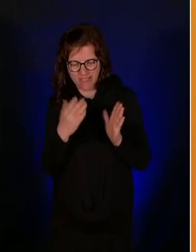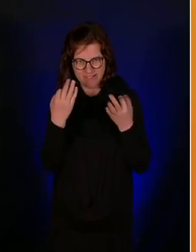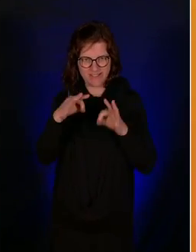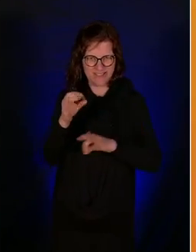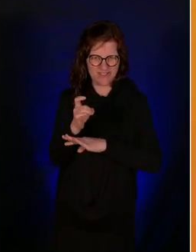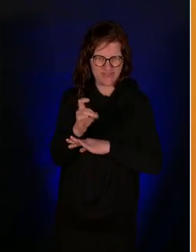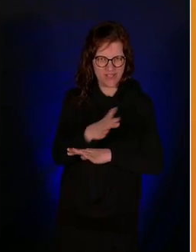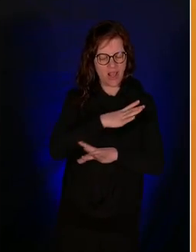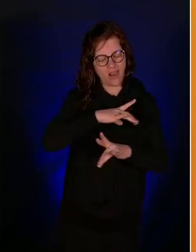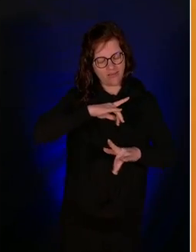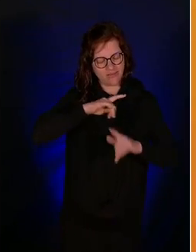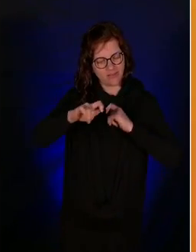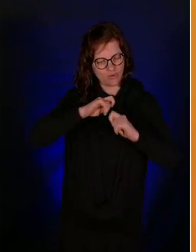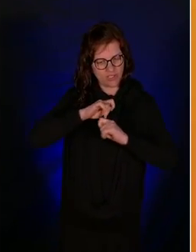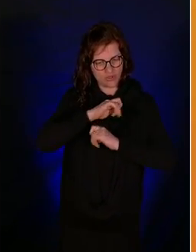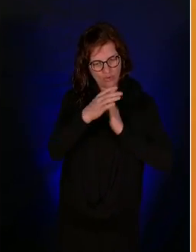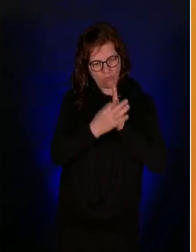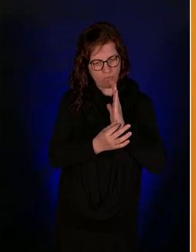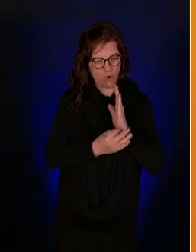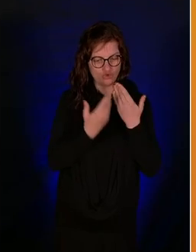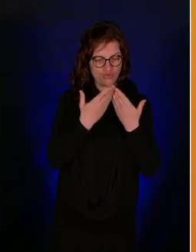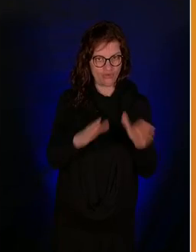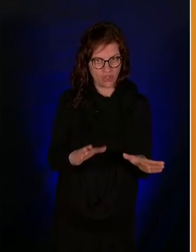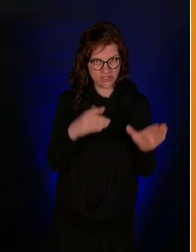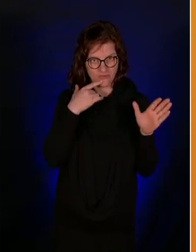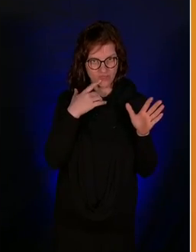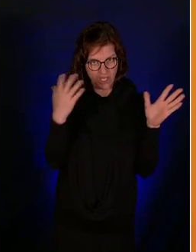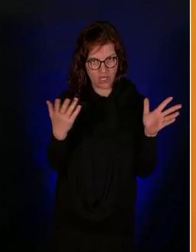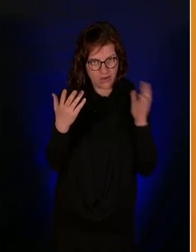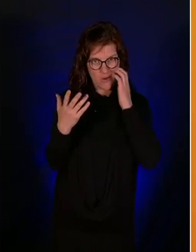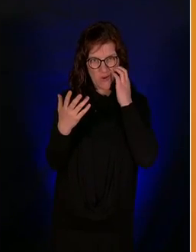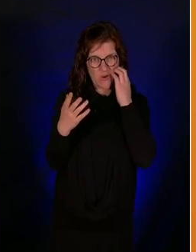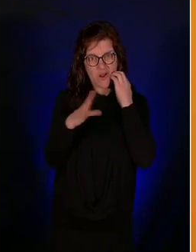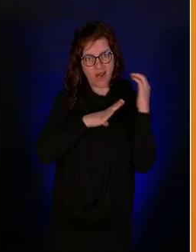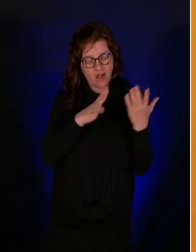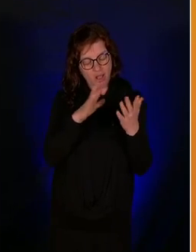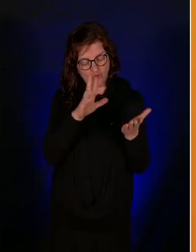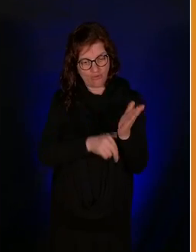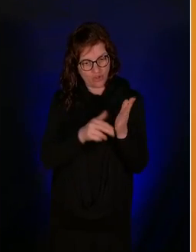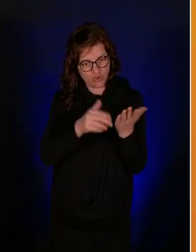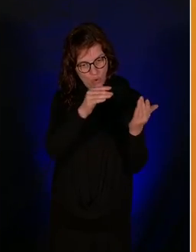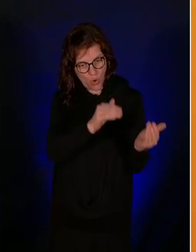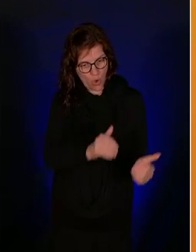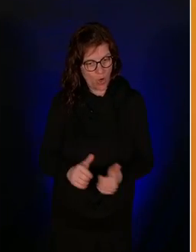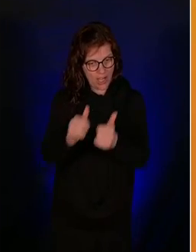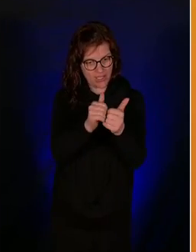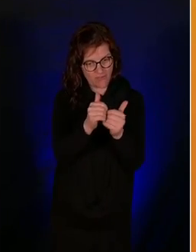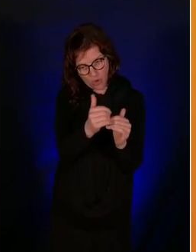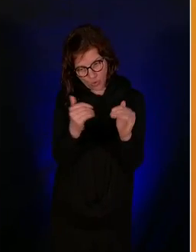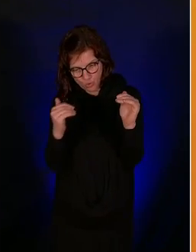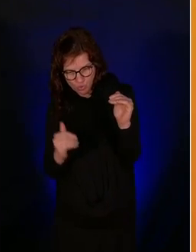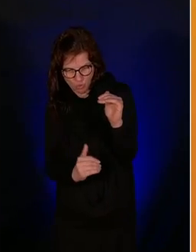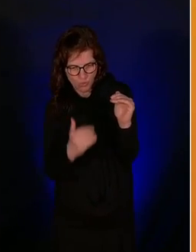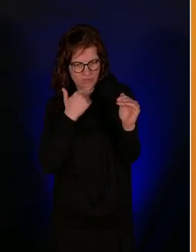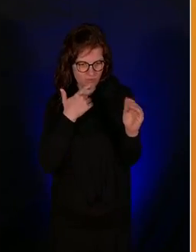on a une négociation de branche qui s'est ouverte en dessous de tout socle légal, c'est-à-dire en dessous de ce qui existe, les conventions collectives. Une négociation qui voudra, c'est